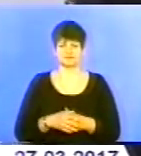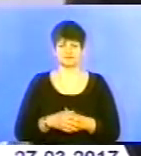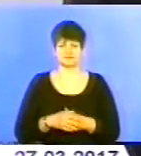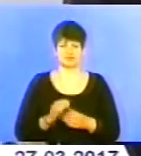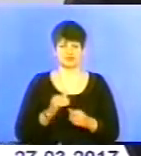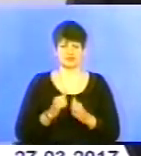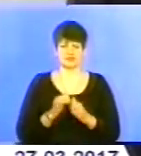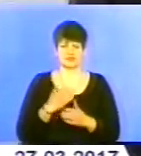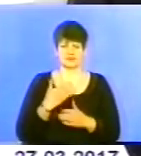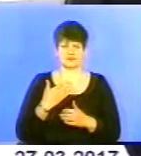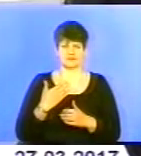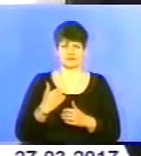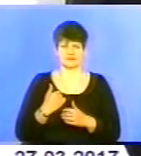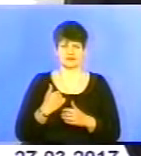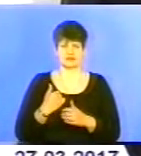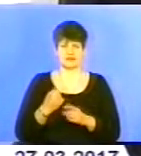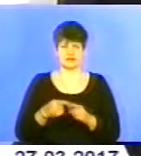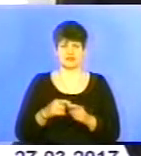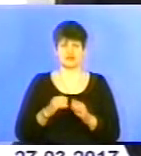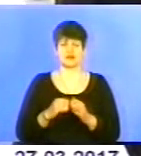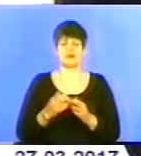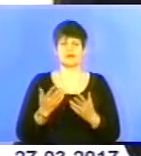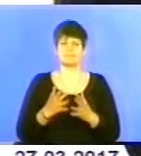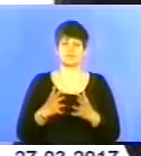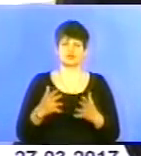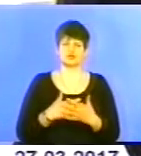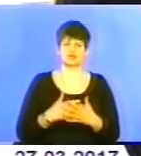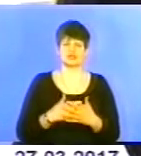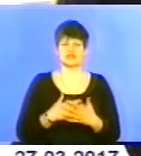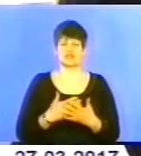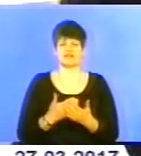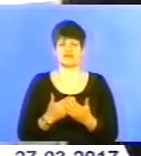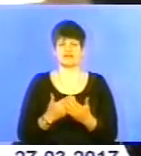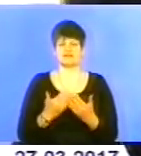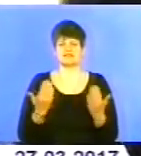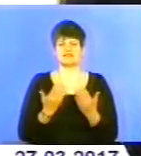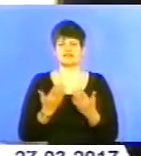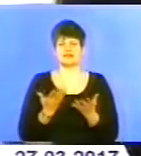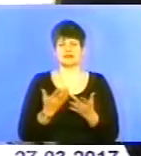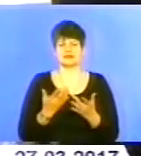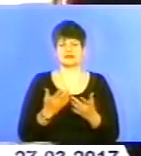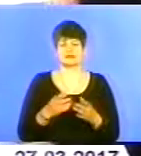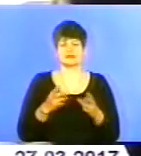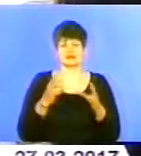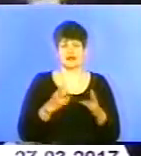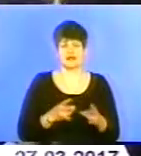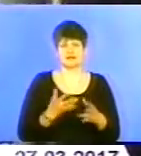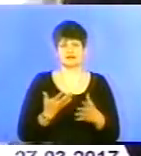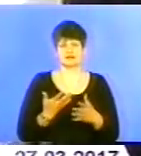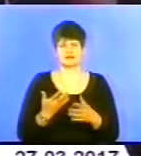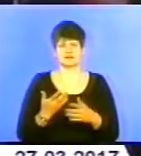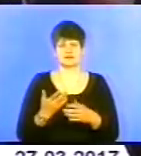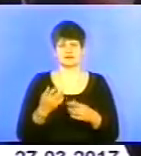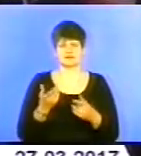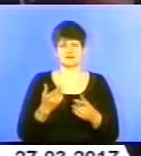Ну так. Раз в 2 місяці – це досить часто. А які більше любите вистави? Трагедії, комедії? І на чому останні були? Щось українське, таке